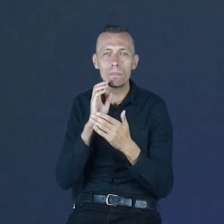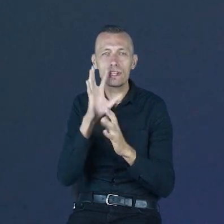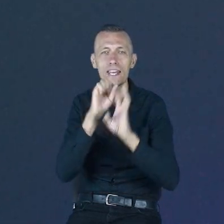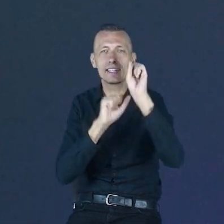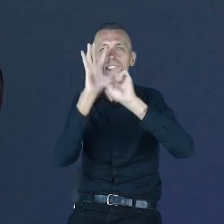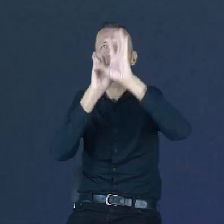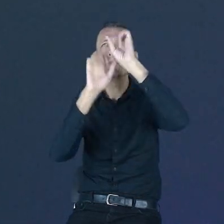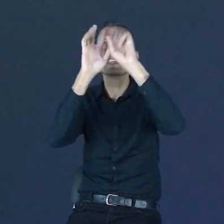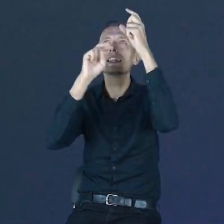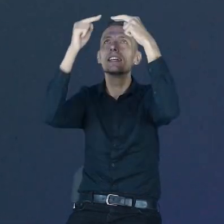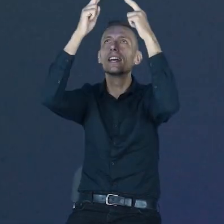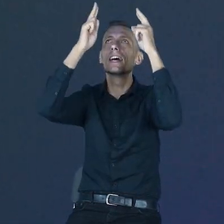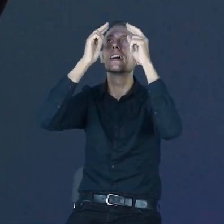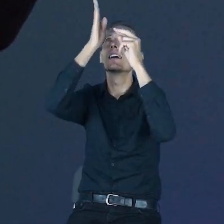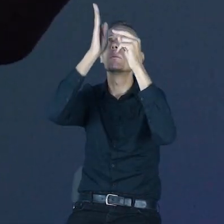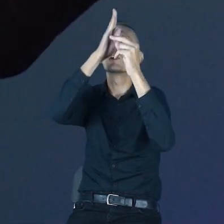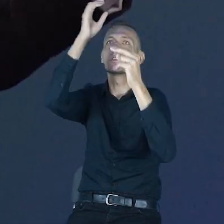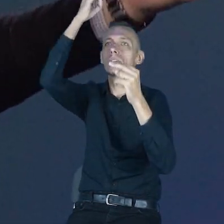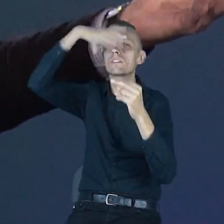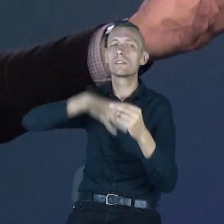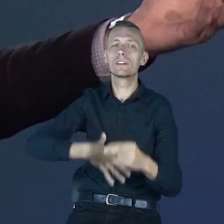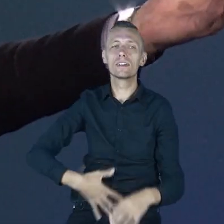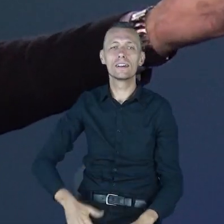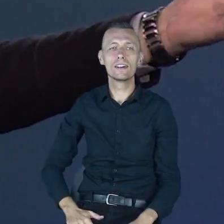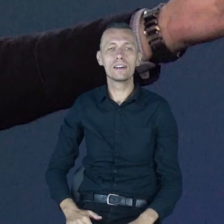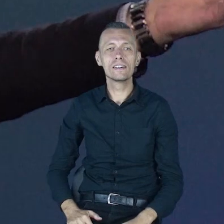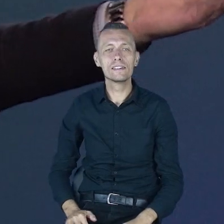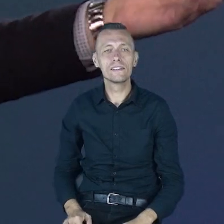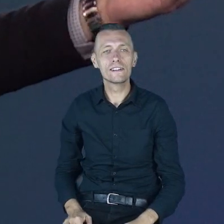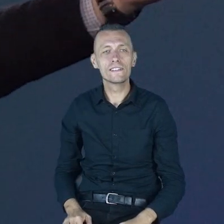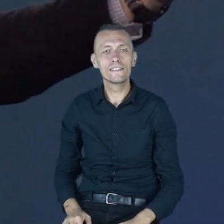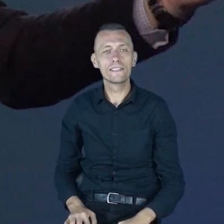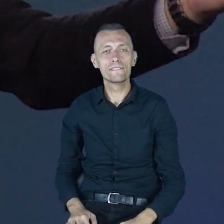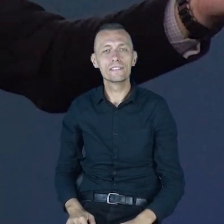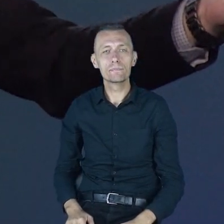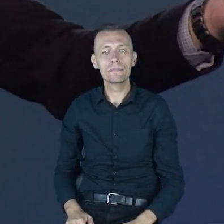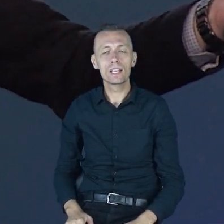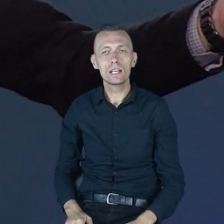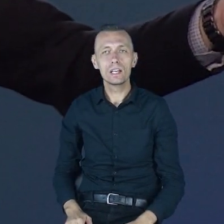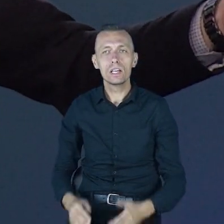bo w ten sposób zachowujesz radość, nawet gdy jest trudno.